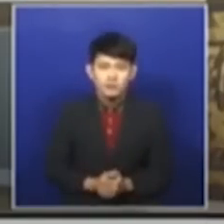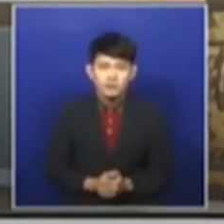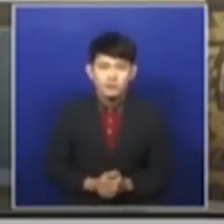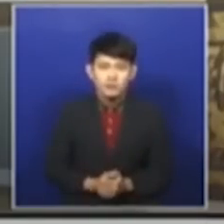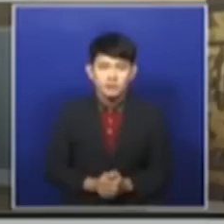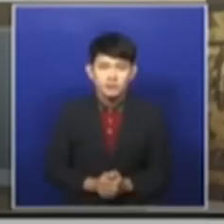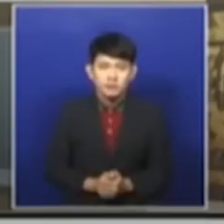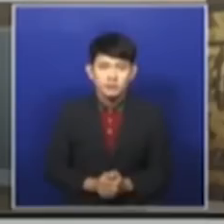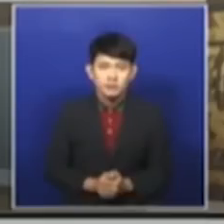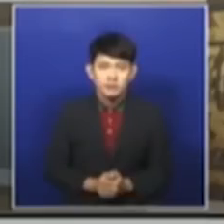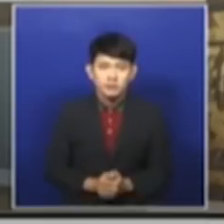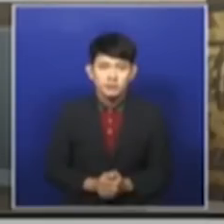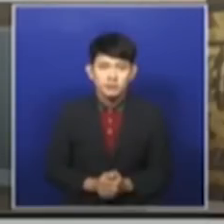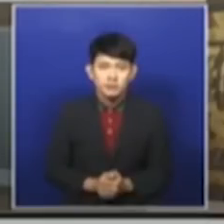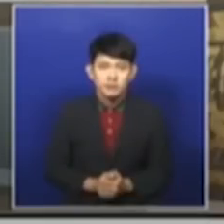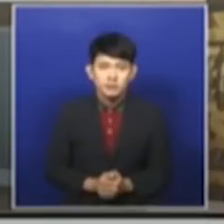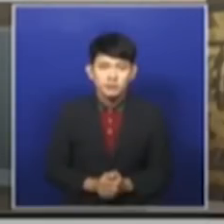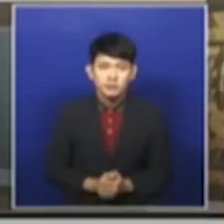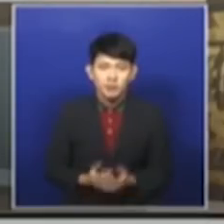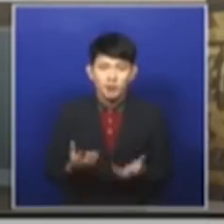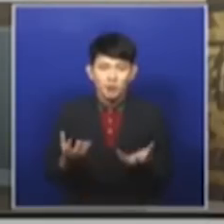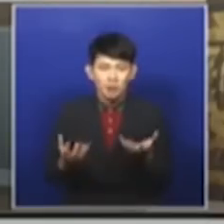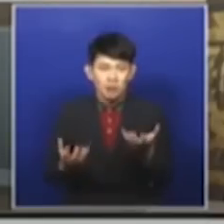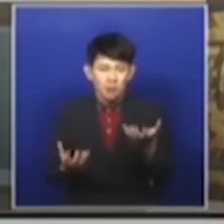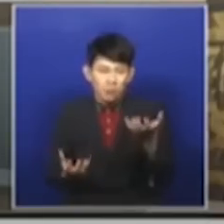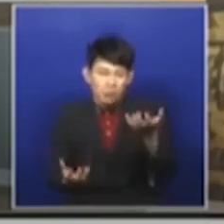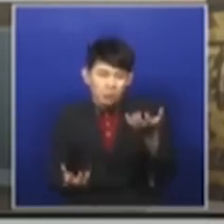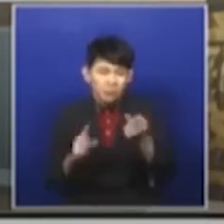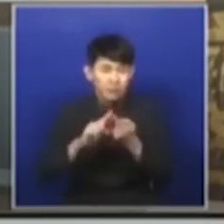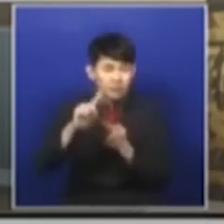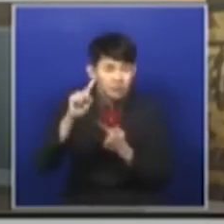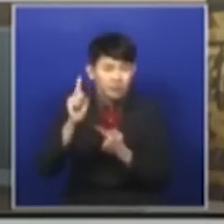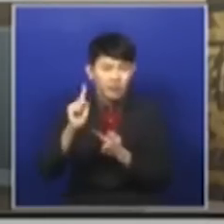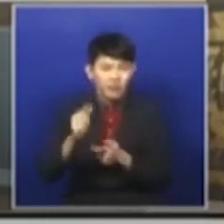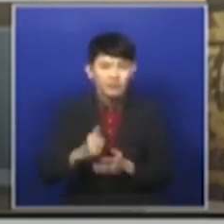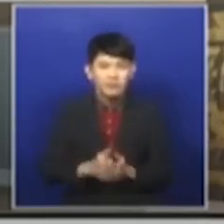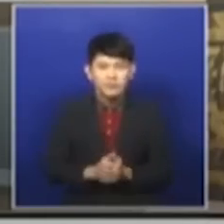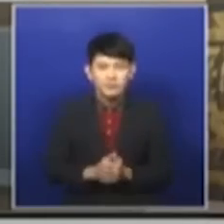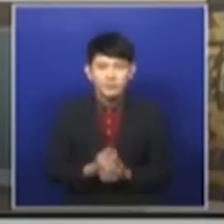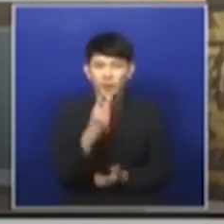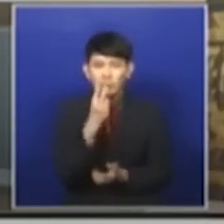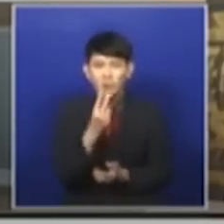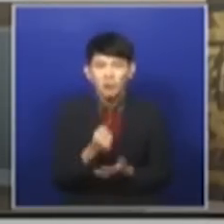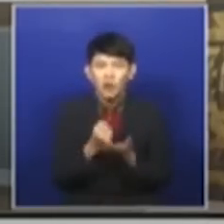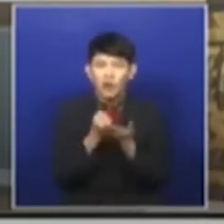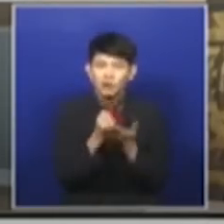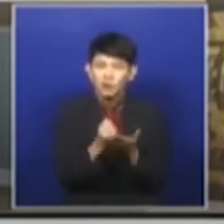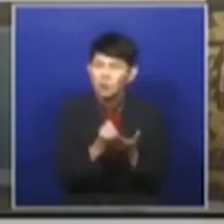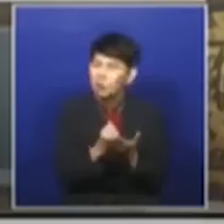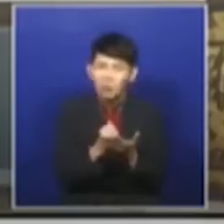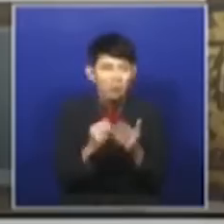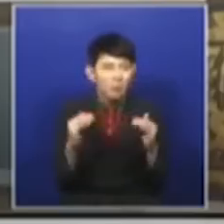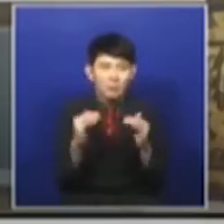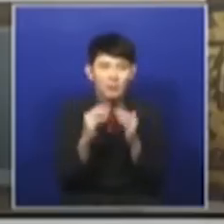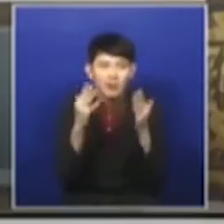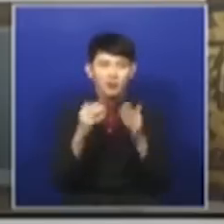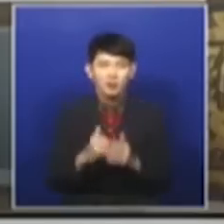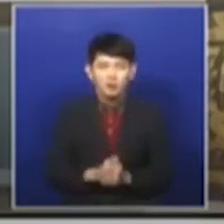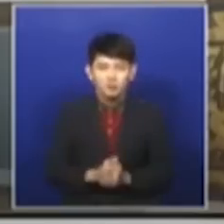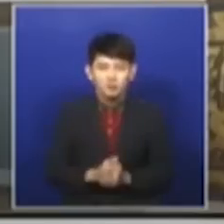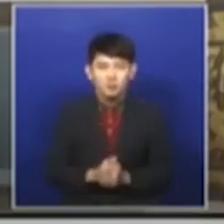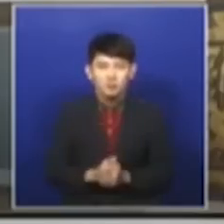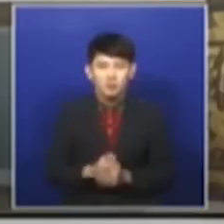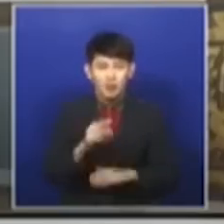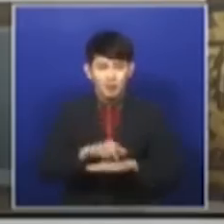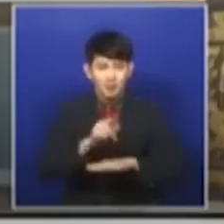สไลด์ต่อไปครับโอเคความลำเอียงแรกที่ผมอยากจะฉายภาพให้เห็นคือสัดส่วนการช่วยเหลือที่บันบิดเบี้ยวท่านประธ